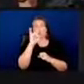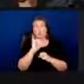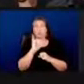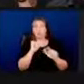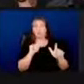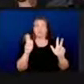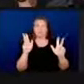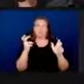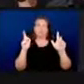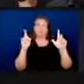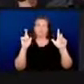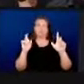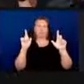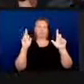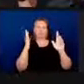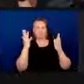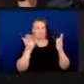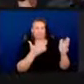الجاذبة